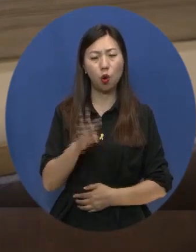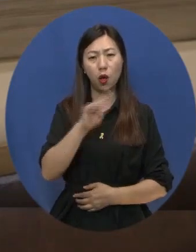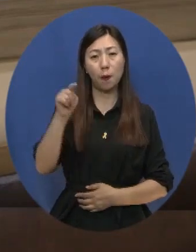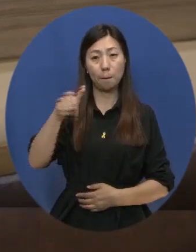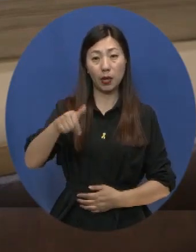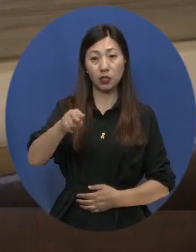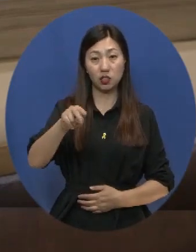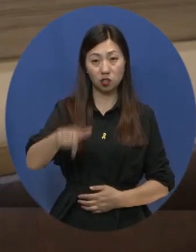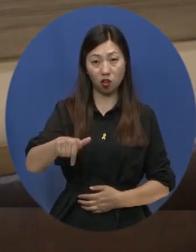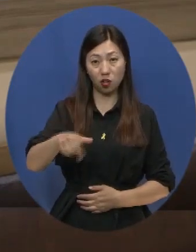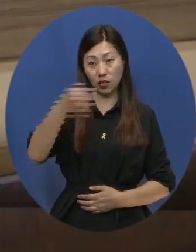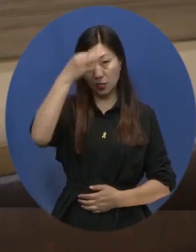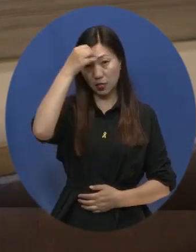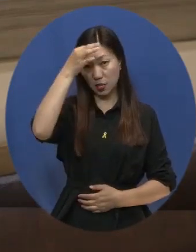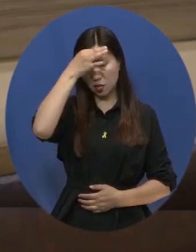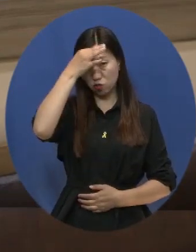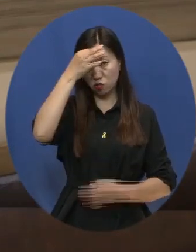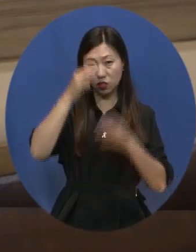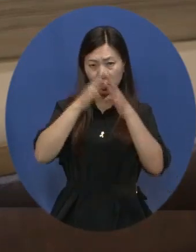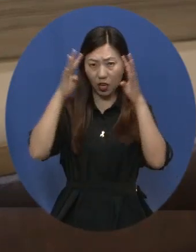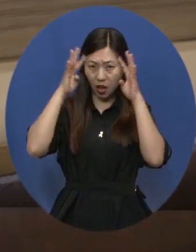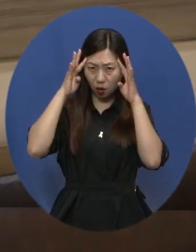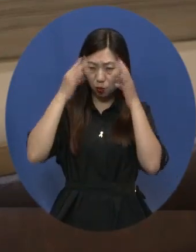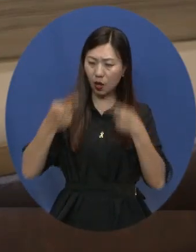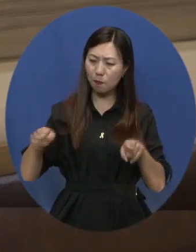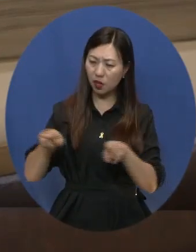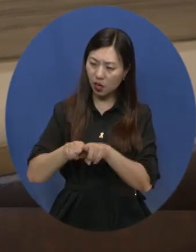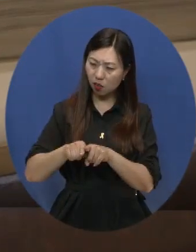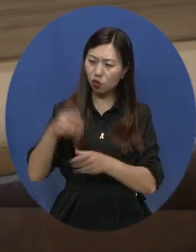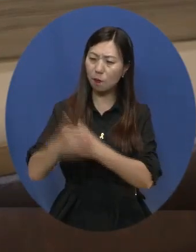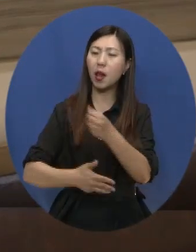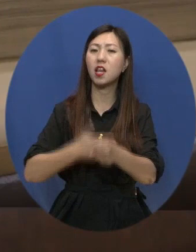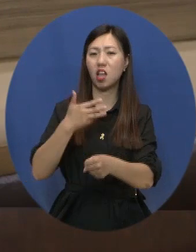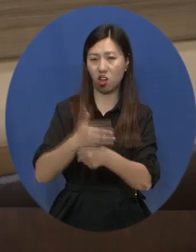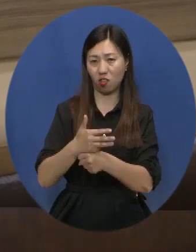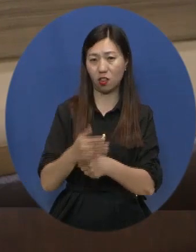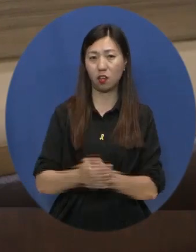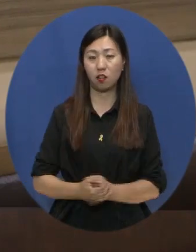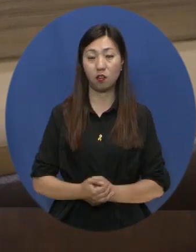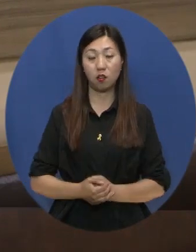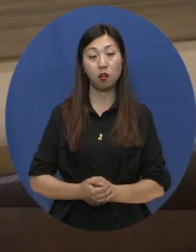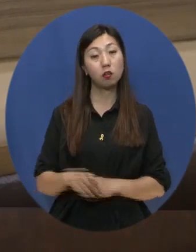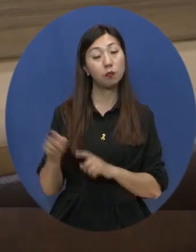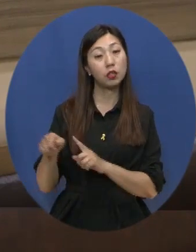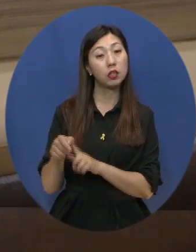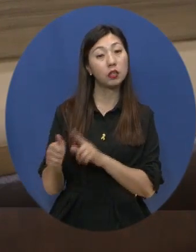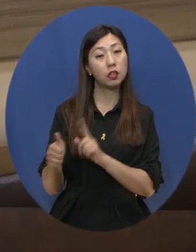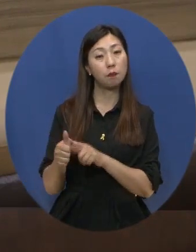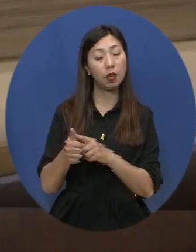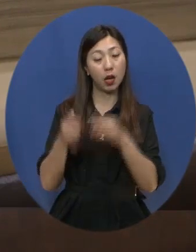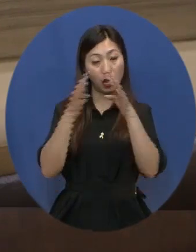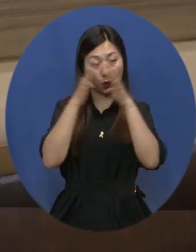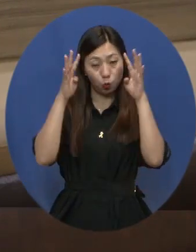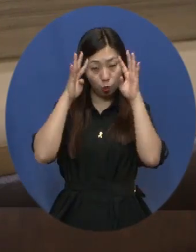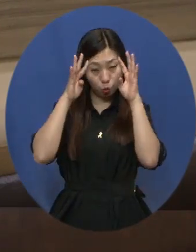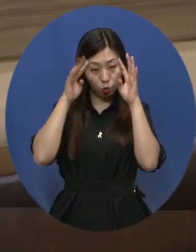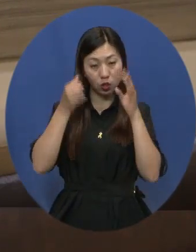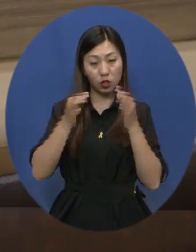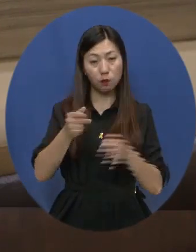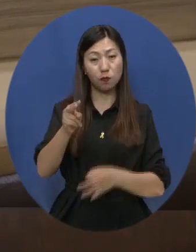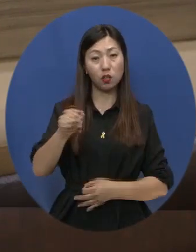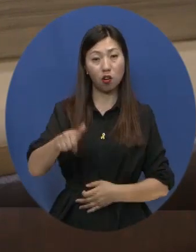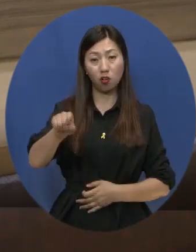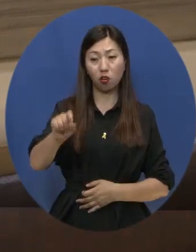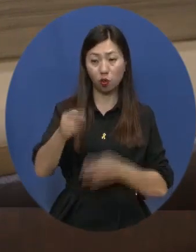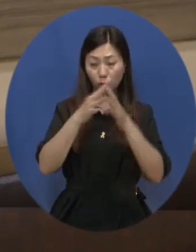백성예술대학교에서는 한 8년 정도 같이 했습니다. 예. 김혁권 교수님이 매번 오실 때마다 네. 도와주시는